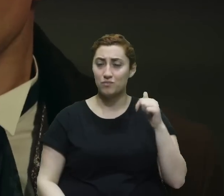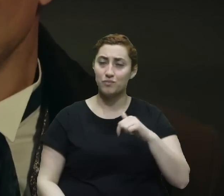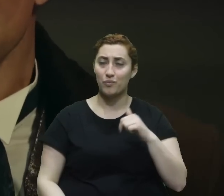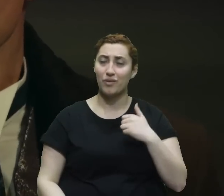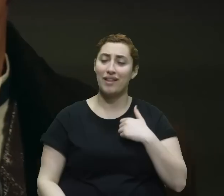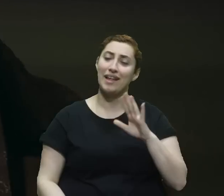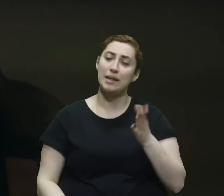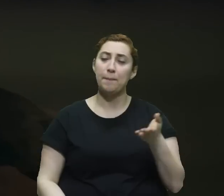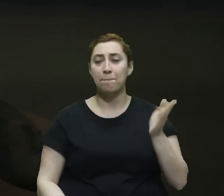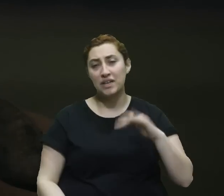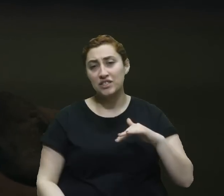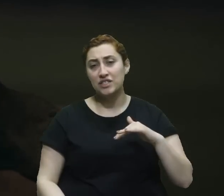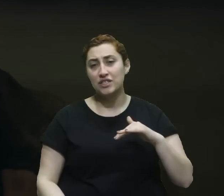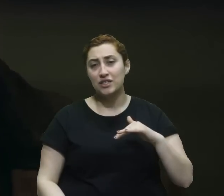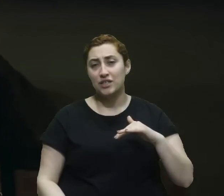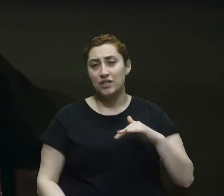Bunun yerine